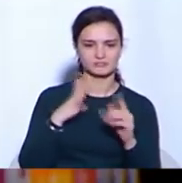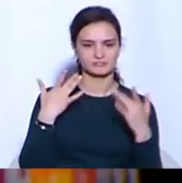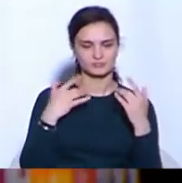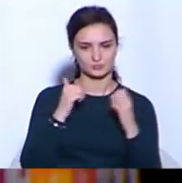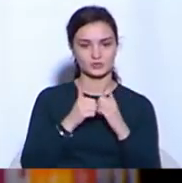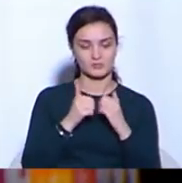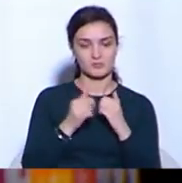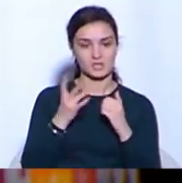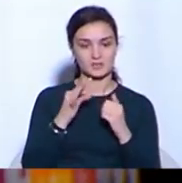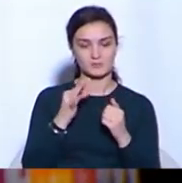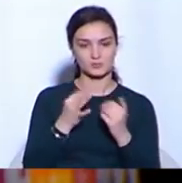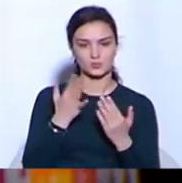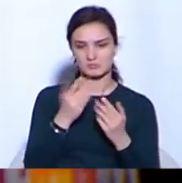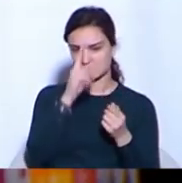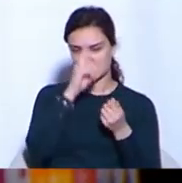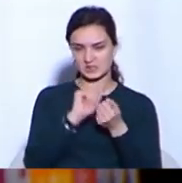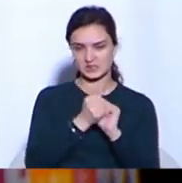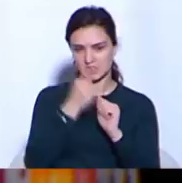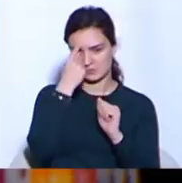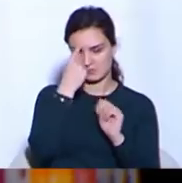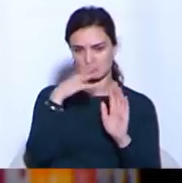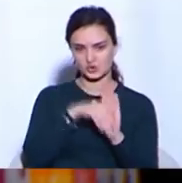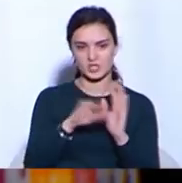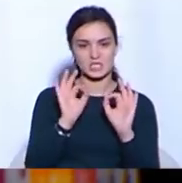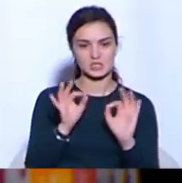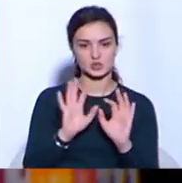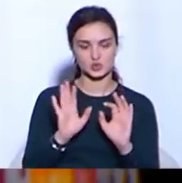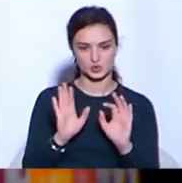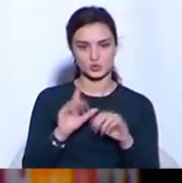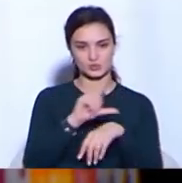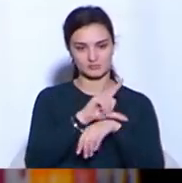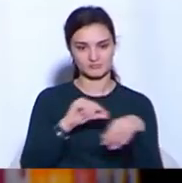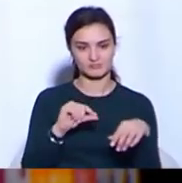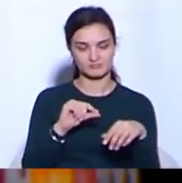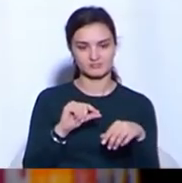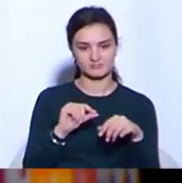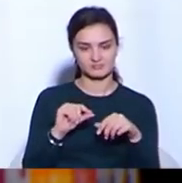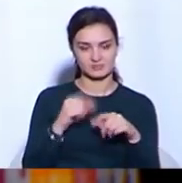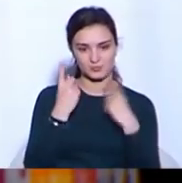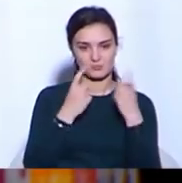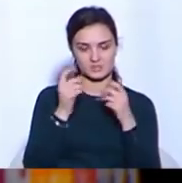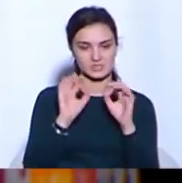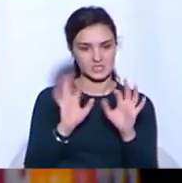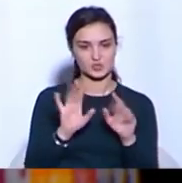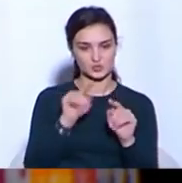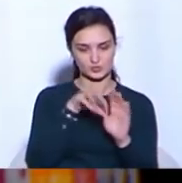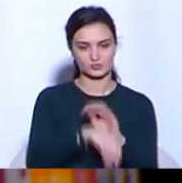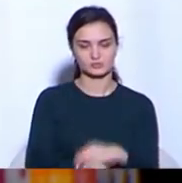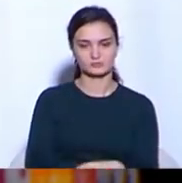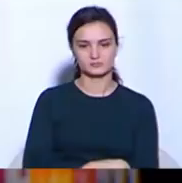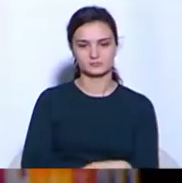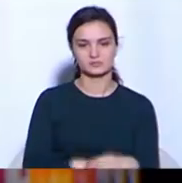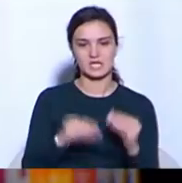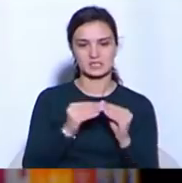თუ ჩვენ დაუნებურად მის მეხსიერებაში არასწორი მოდელი დავამკვიდრეთ და არასწორი ინფორმაცია დავამკვიდრეთ,